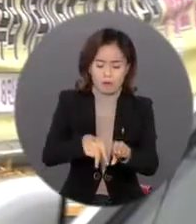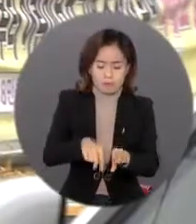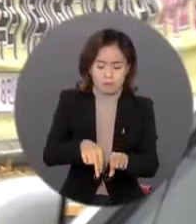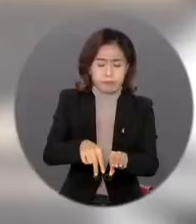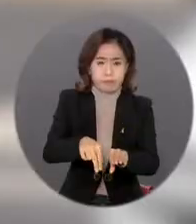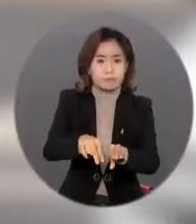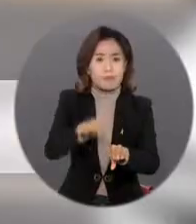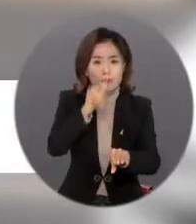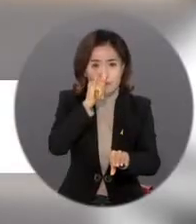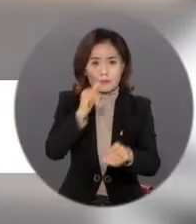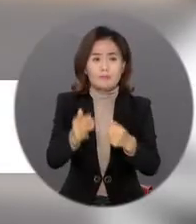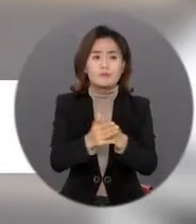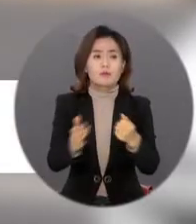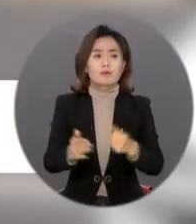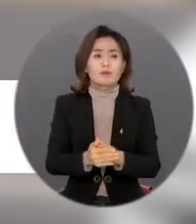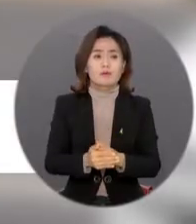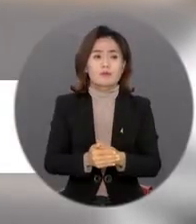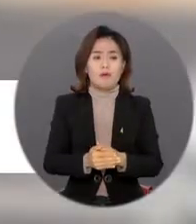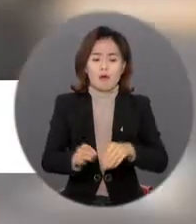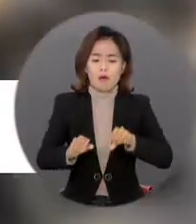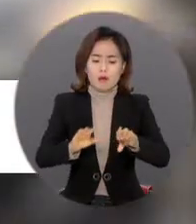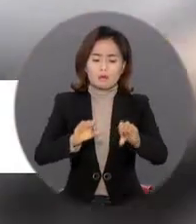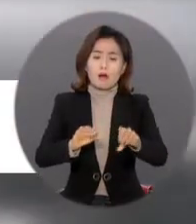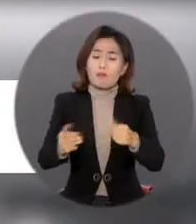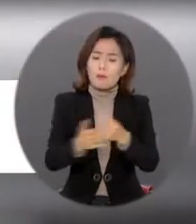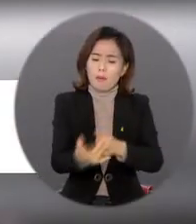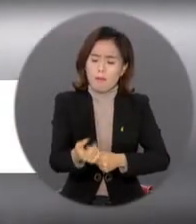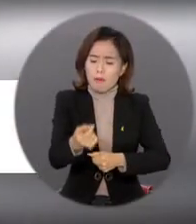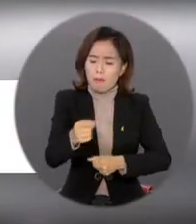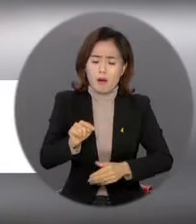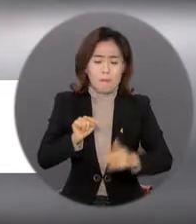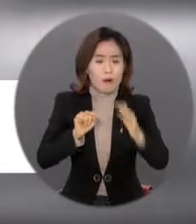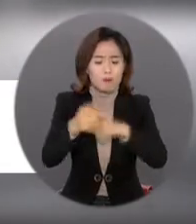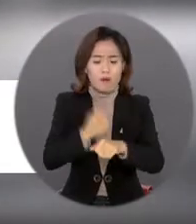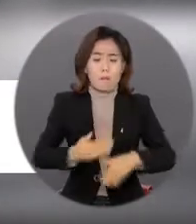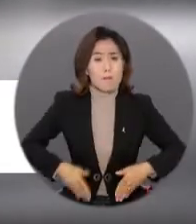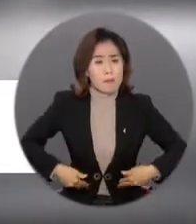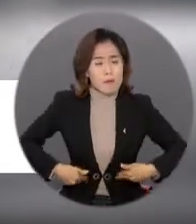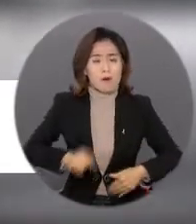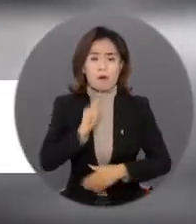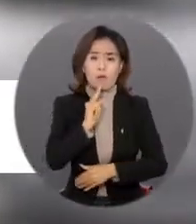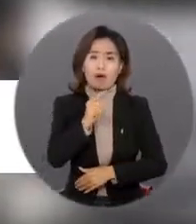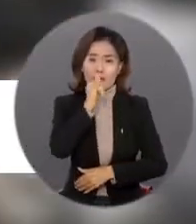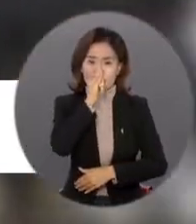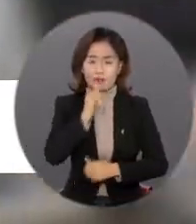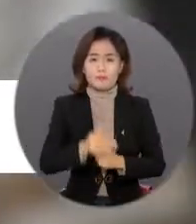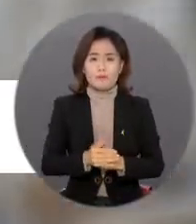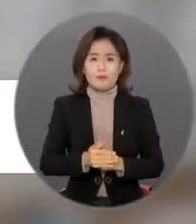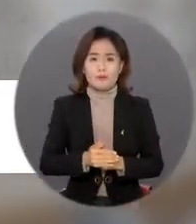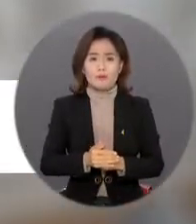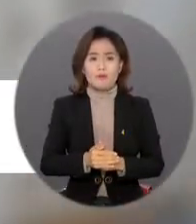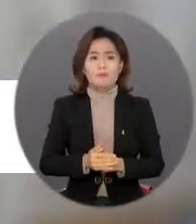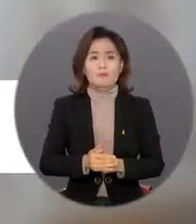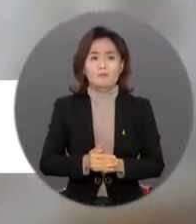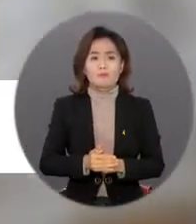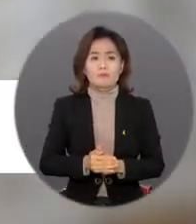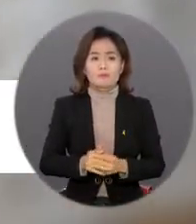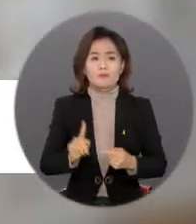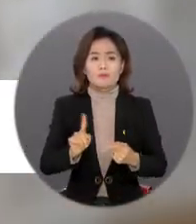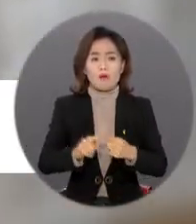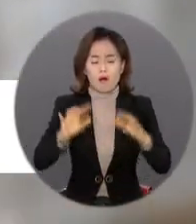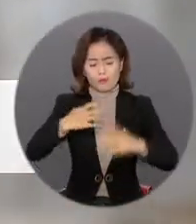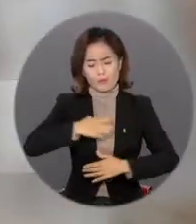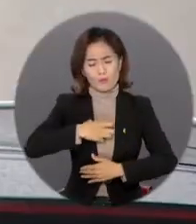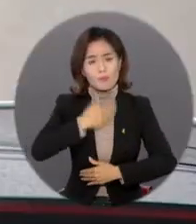보행로입니다. 이 차 때문에 빨리빨리 가야 된다고 애들한테 막 서둘러 하잖아요. 그럼 애들을 누가 눌러갈 수도